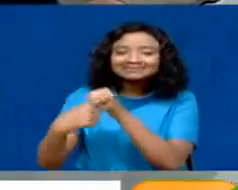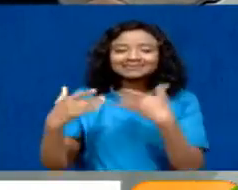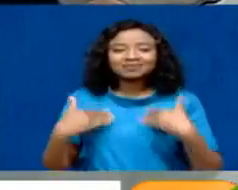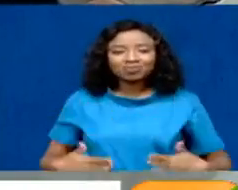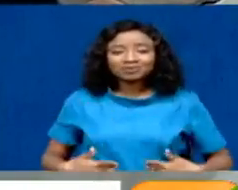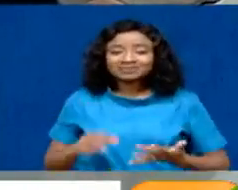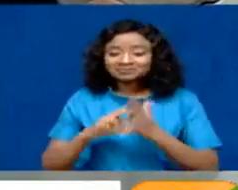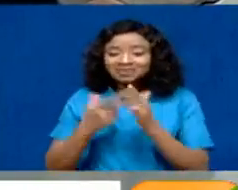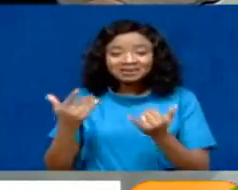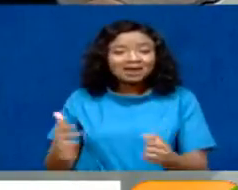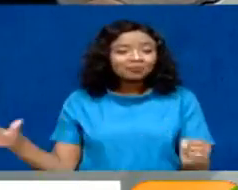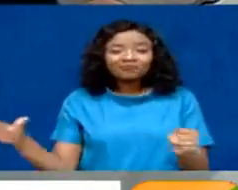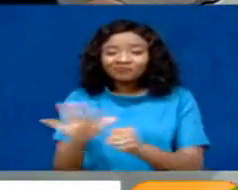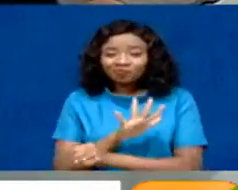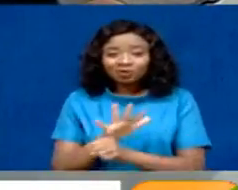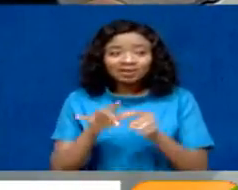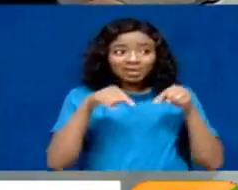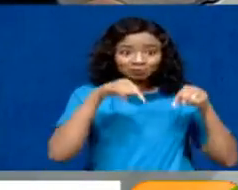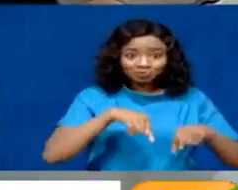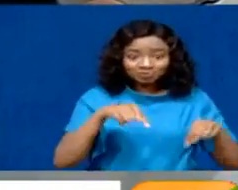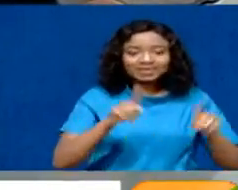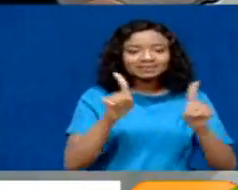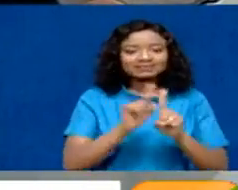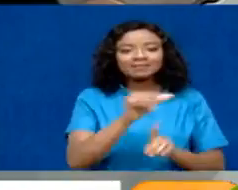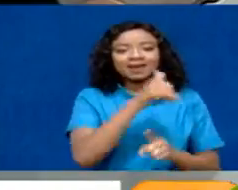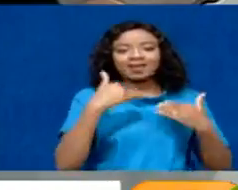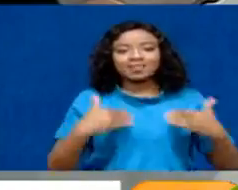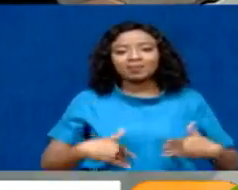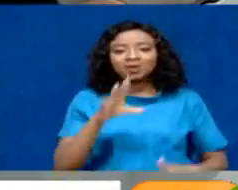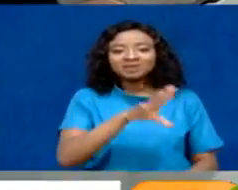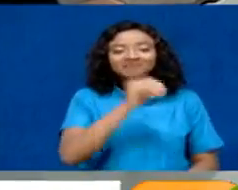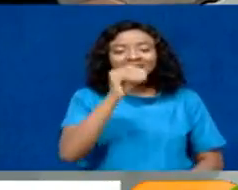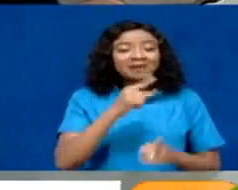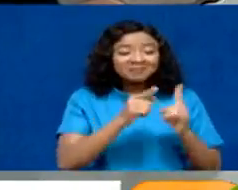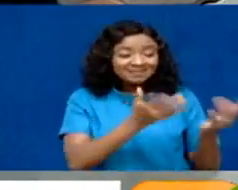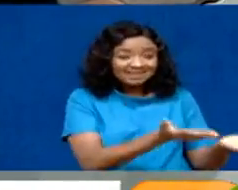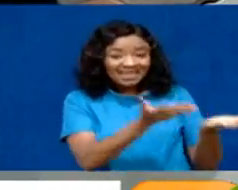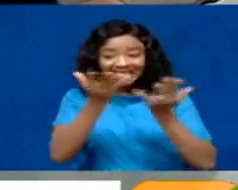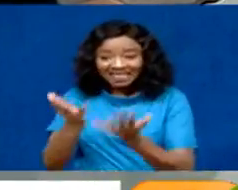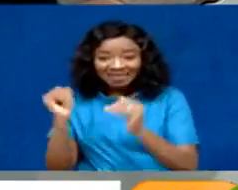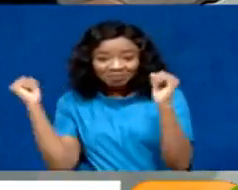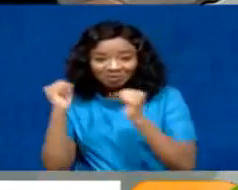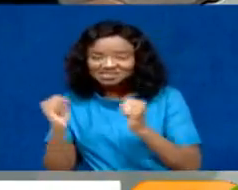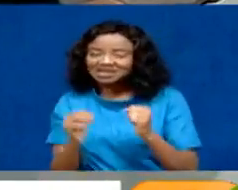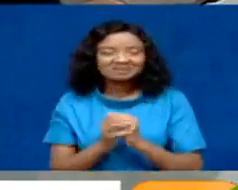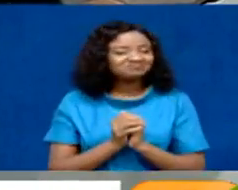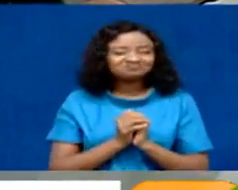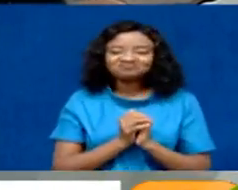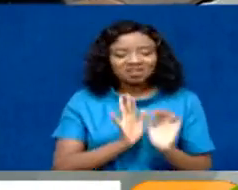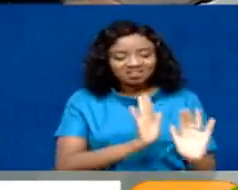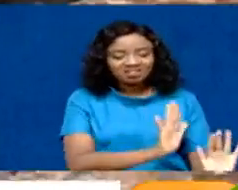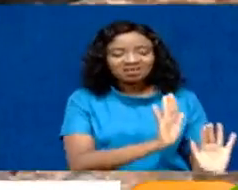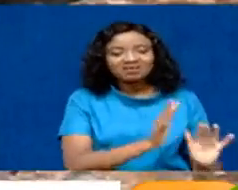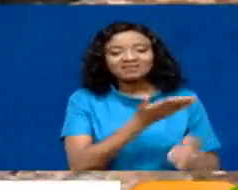kama anavyotuarifu Laura Utieno ni kwamba mwili mwingine mmoja umepatikana leo, ile umesalia majini kwa ukosefu wa sehemu ya kuhifadhi.